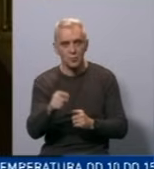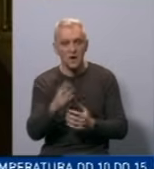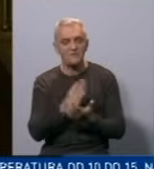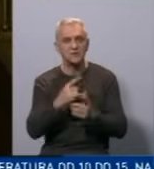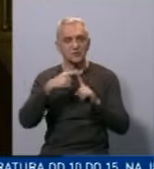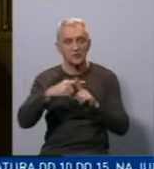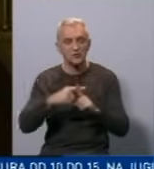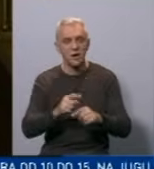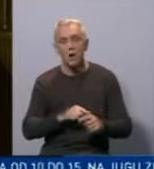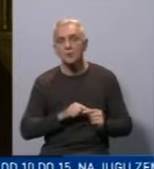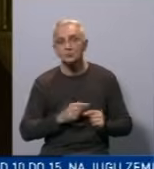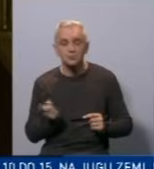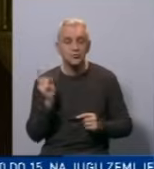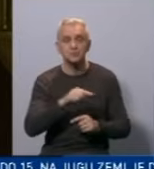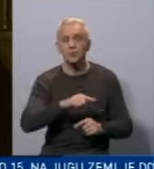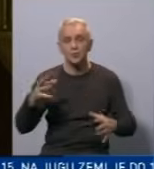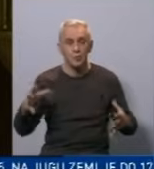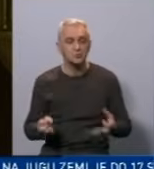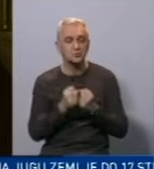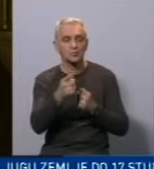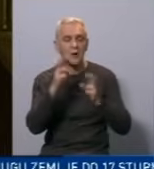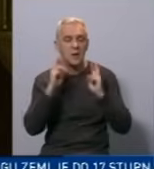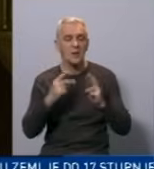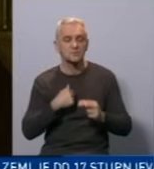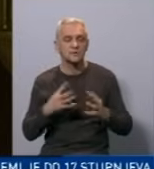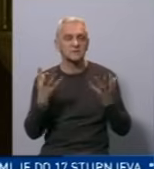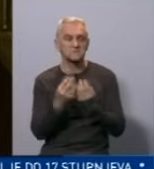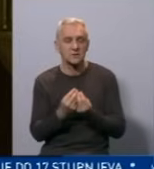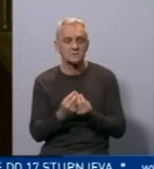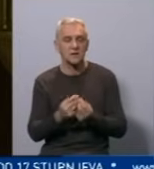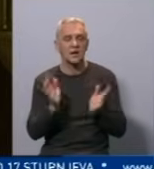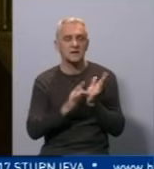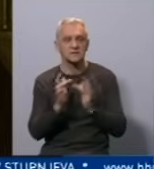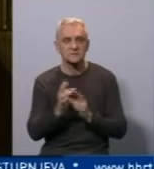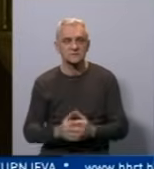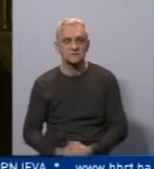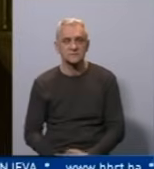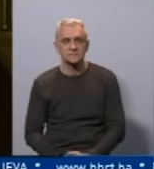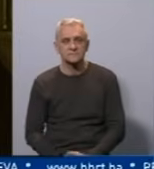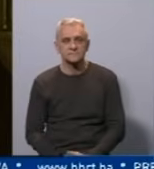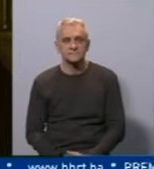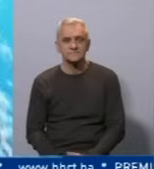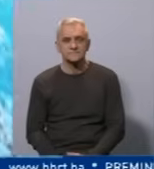križu dođemo do spasenja, i to je ujedno, jeli, nada da ćemo i mi zajedno s Kristom suskrsnuti.